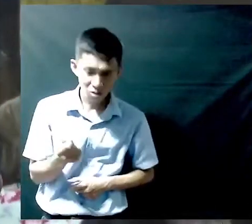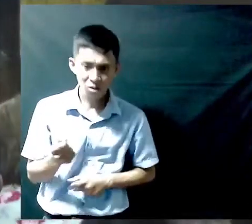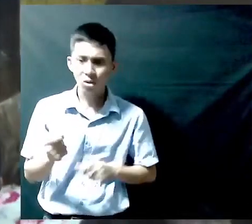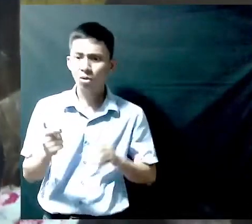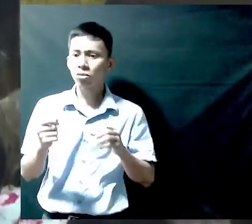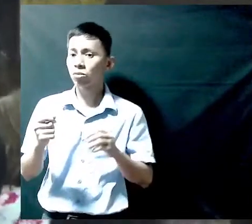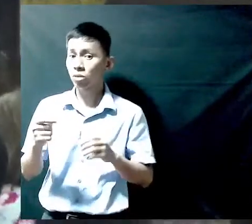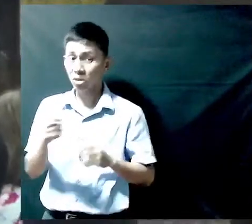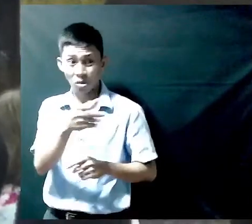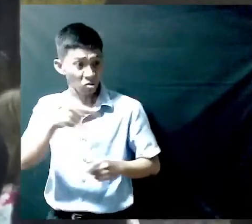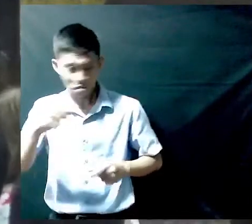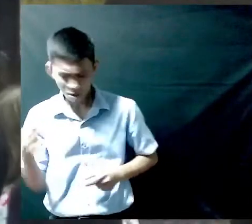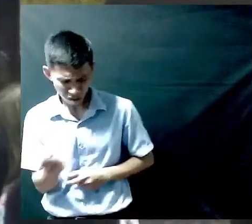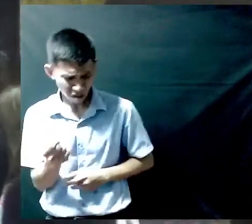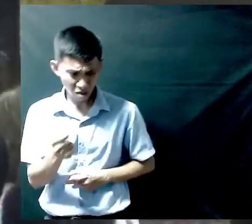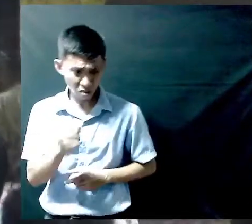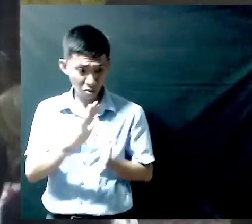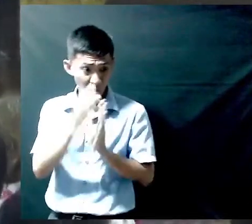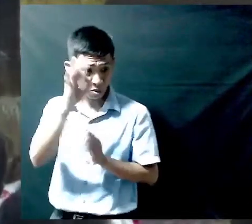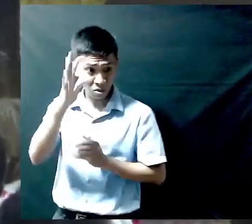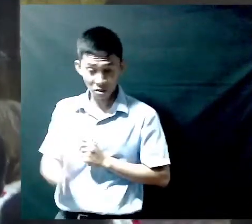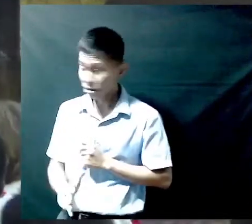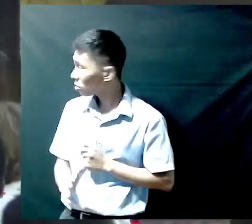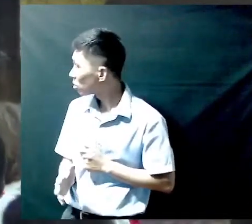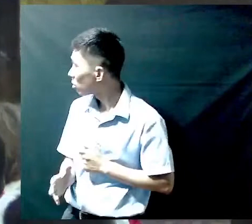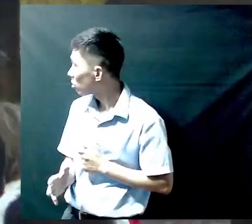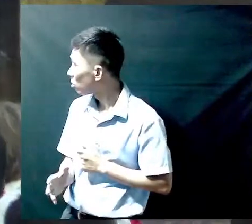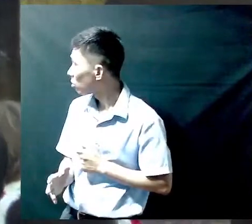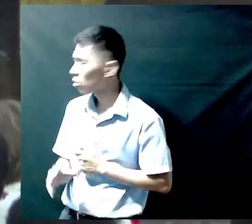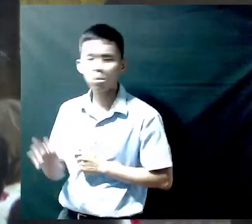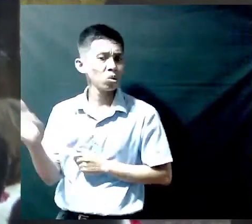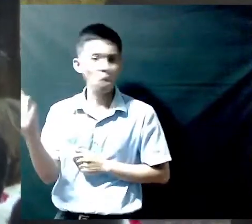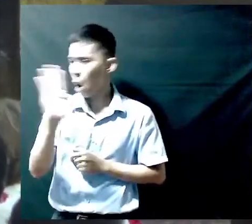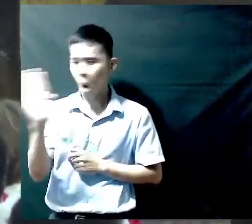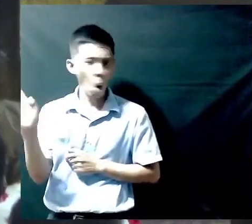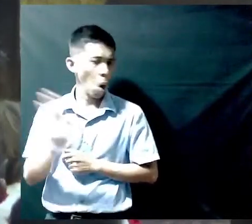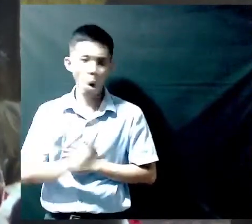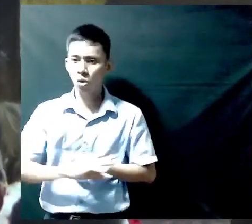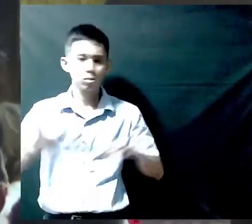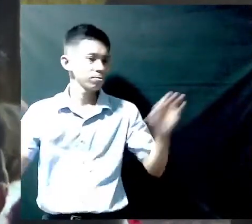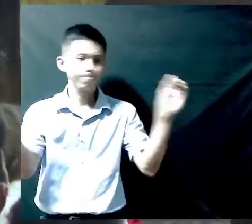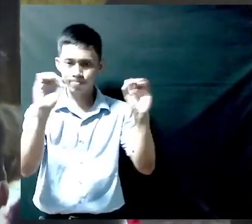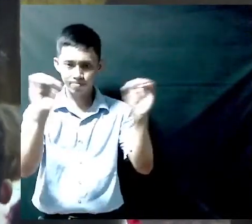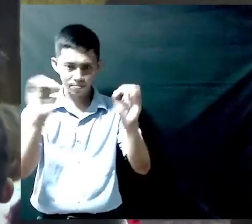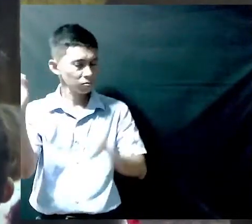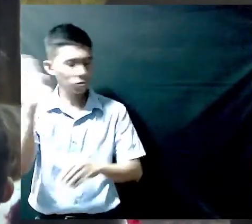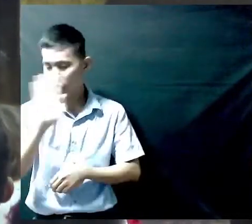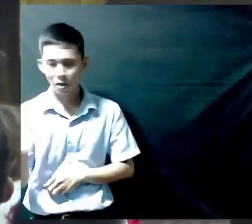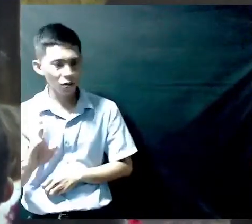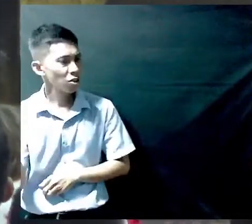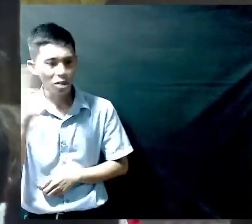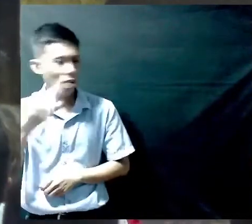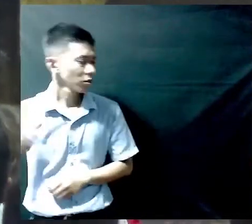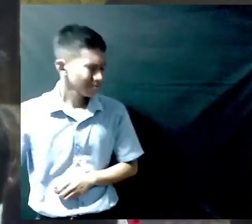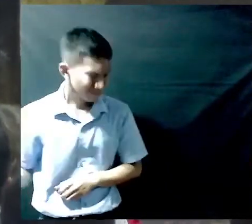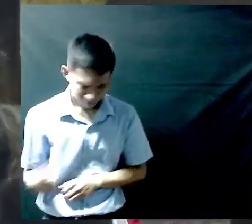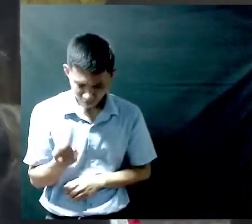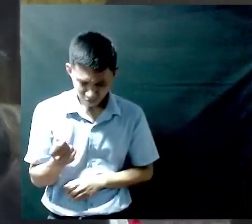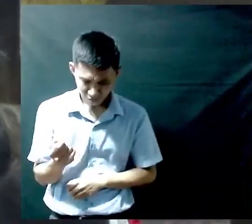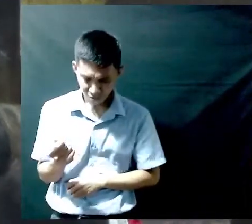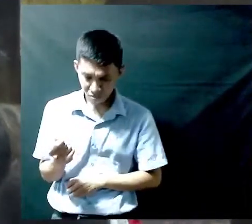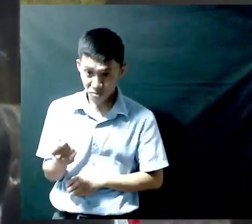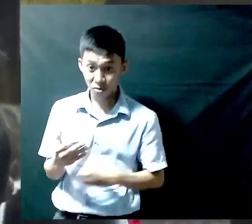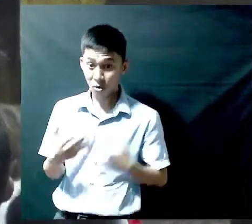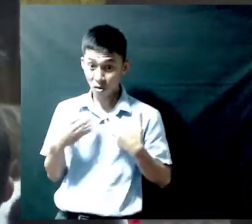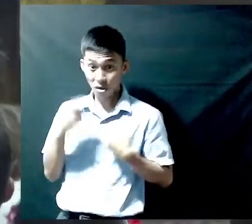Nagsisiga ba, Pastor, na ikaw ay pastor ngayon? Pastor Paul, hindi. Pastor, lahat kami may ambisyon sa